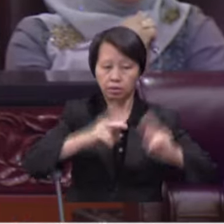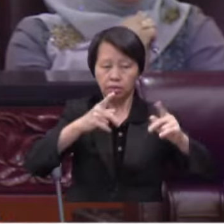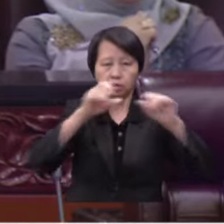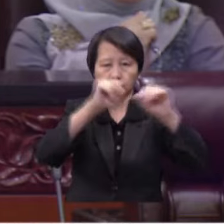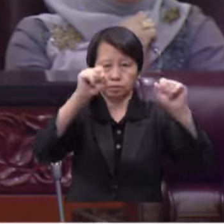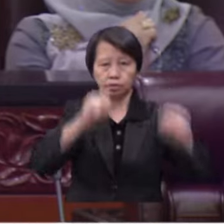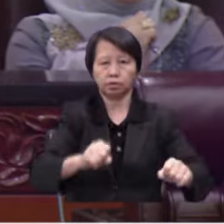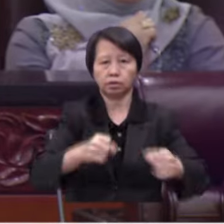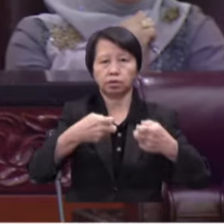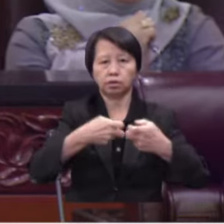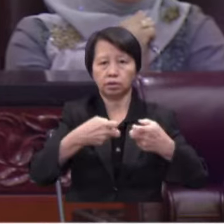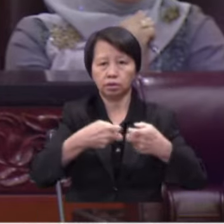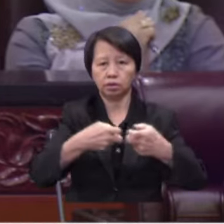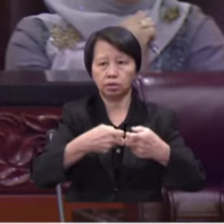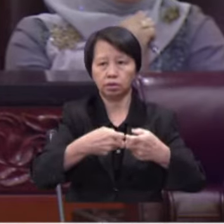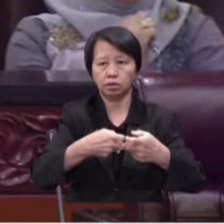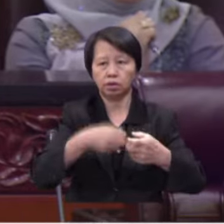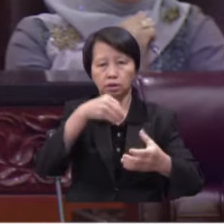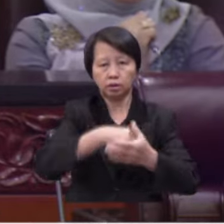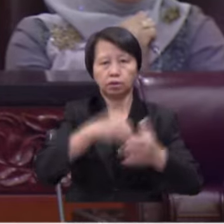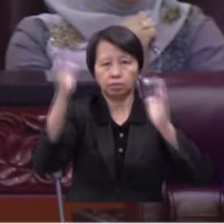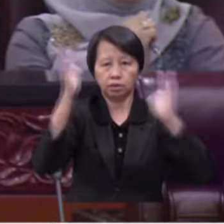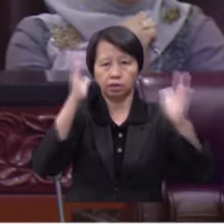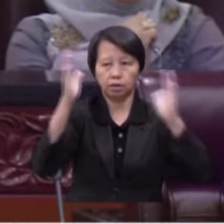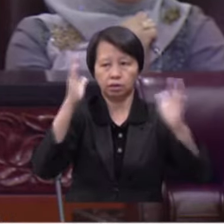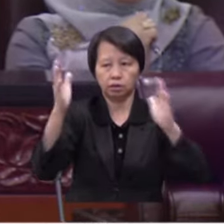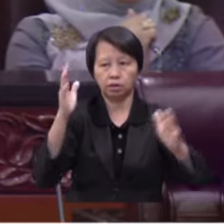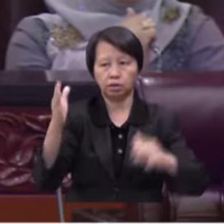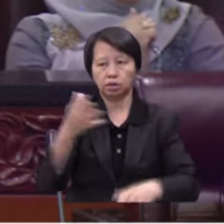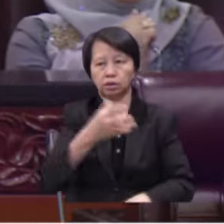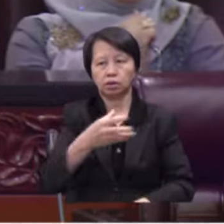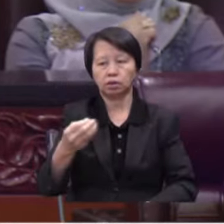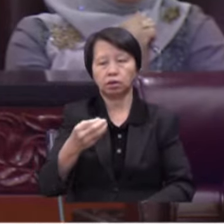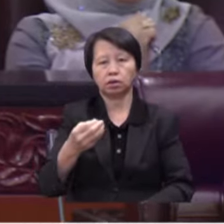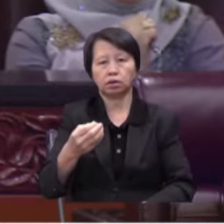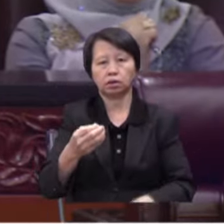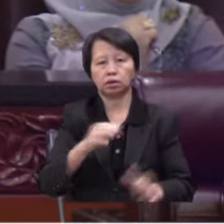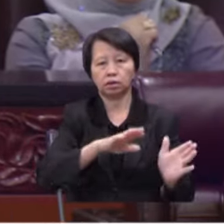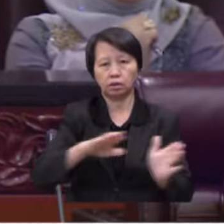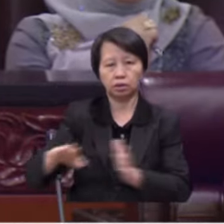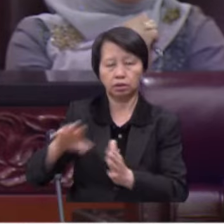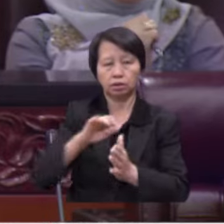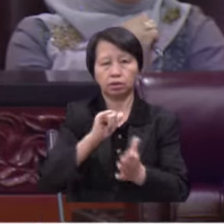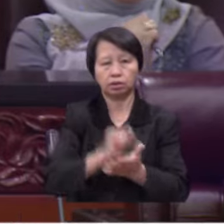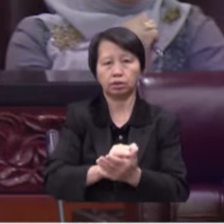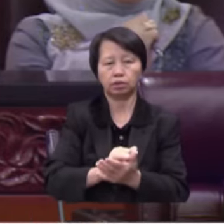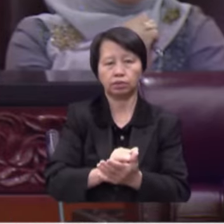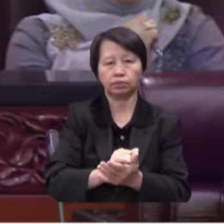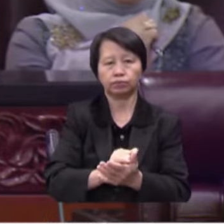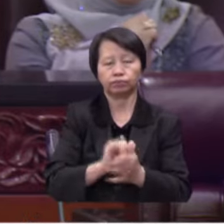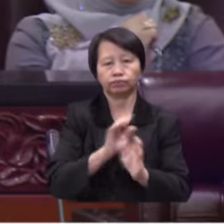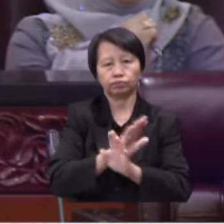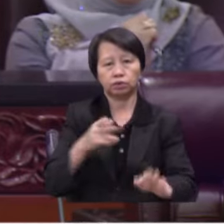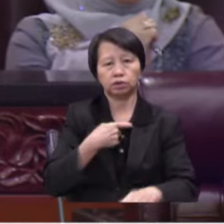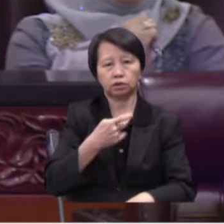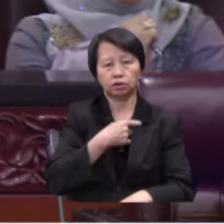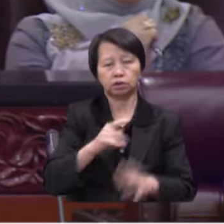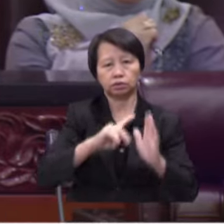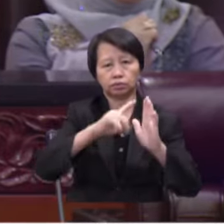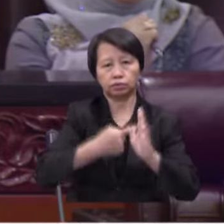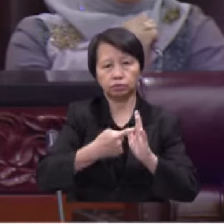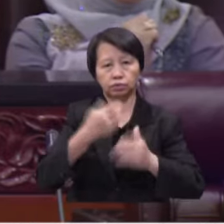sistem elektronik di negara kita dan juga selain daripada itu bukannya kita hanya